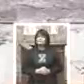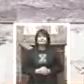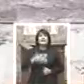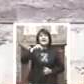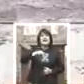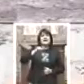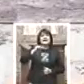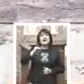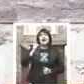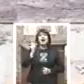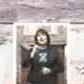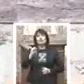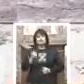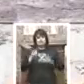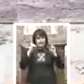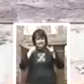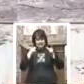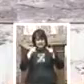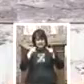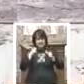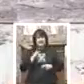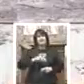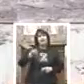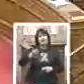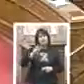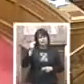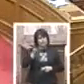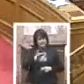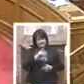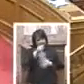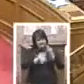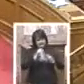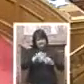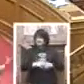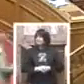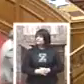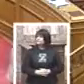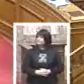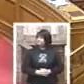Θανάσιος Νάκος, βουλευτής Νέας Δημοκρατίας Μαγνησίας, να λάβει το λόγο.